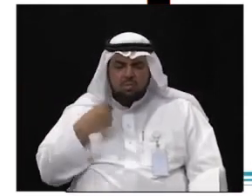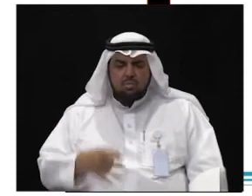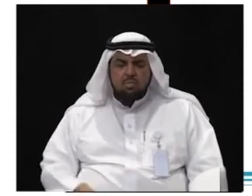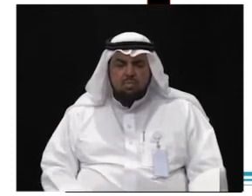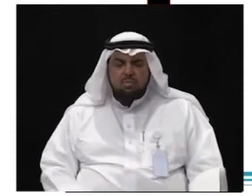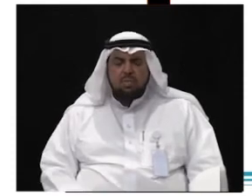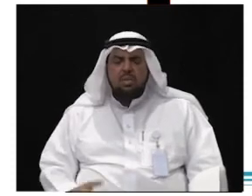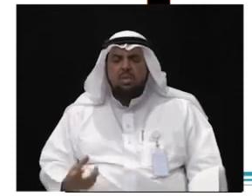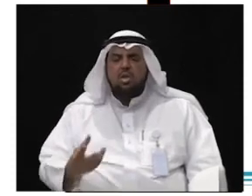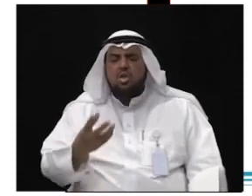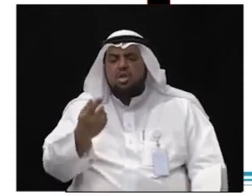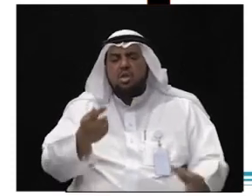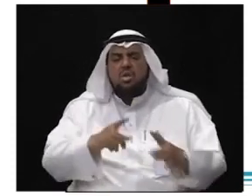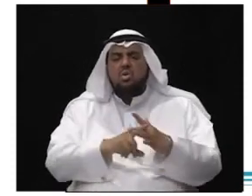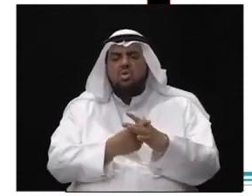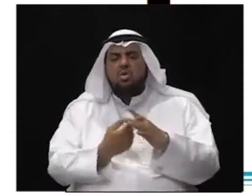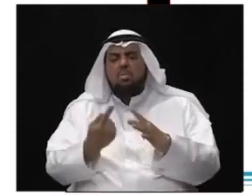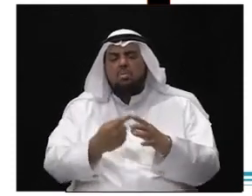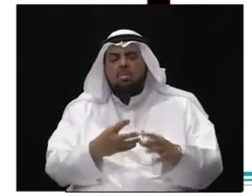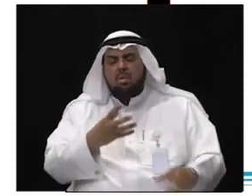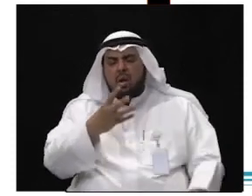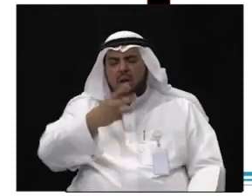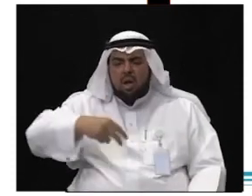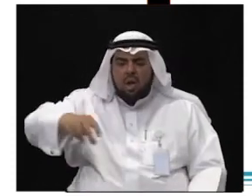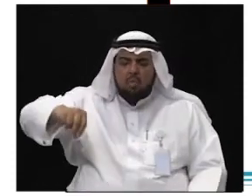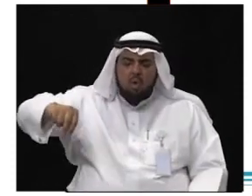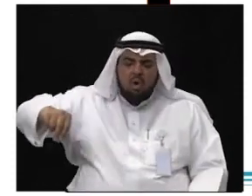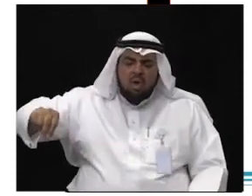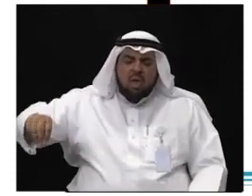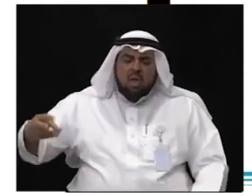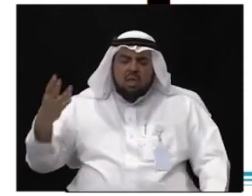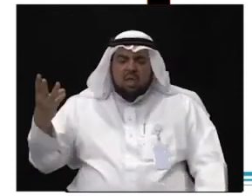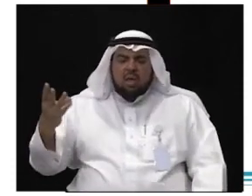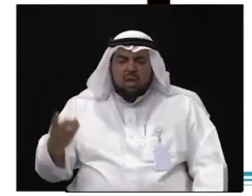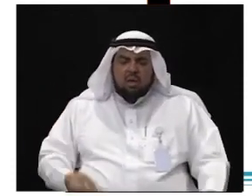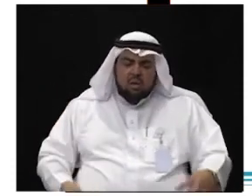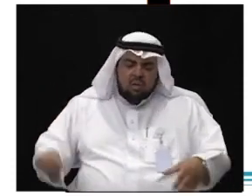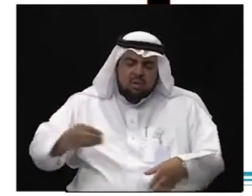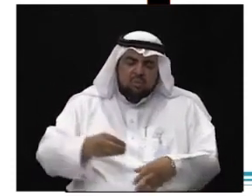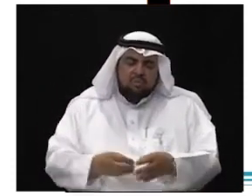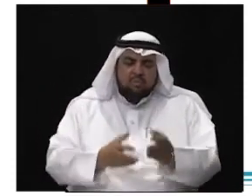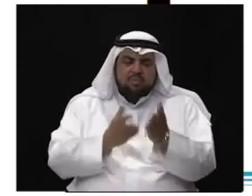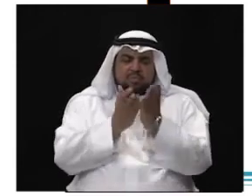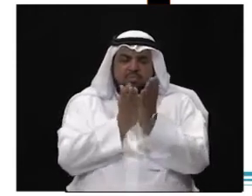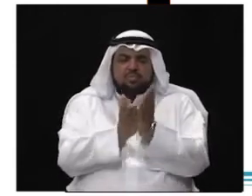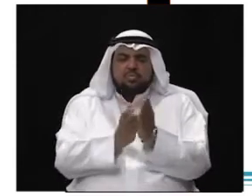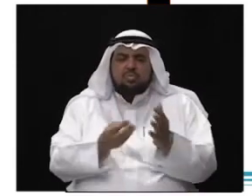أن يصمم نموذج ثالث حتى يضيف دعاء الفراغ من الطعام،